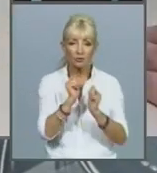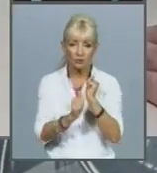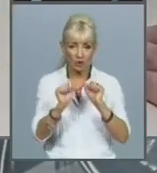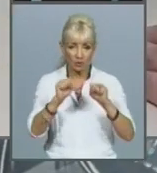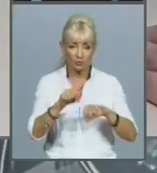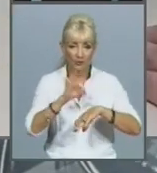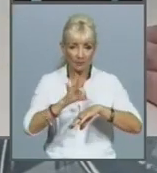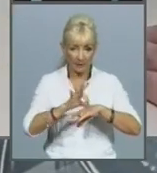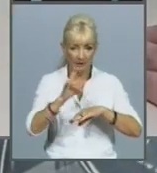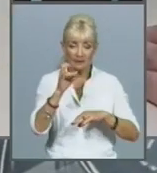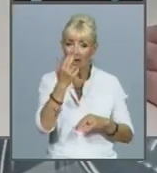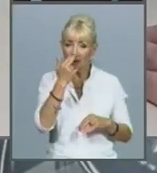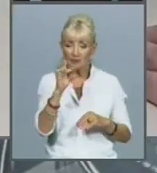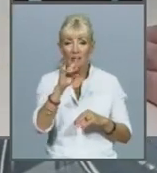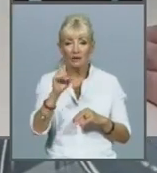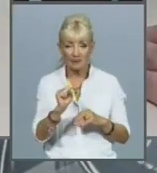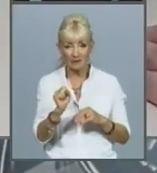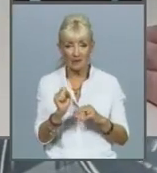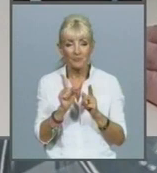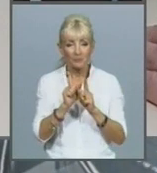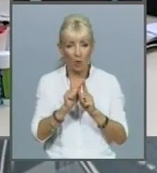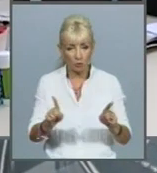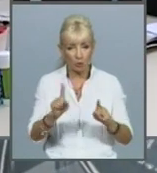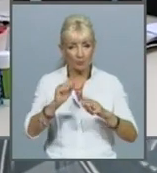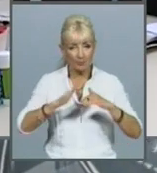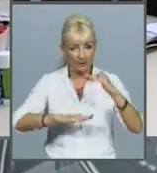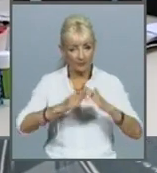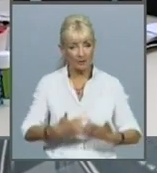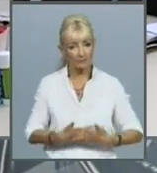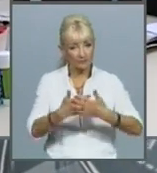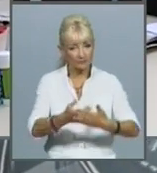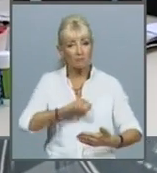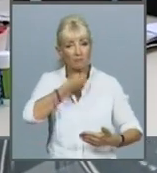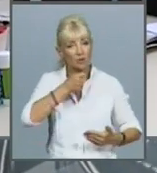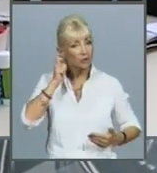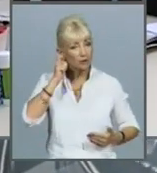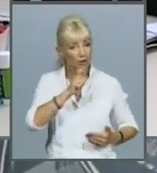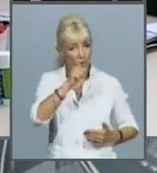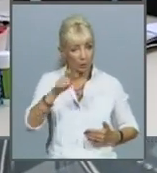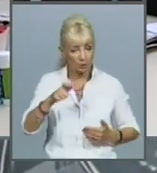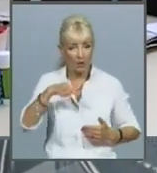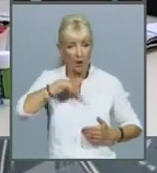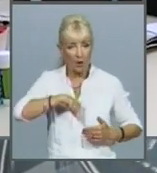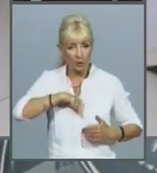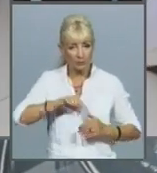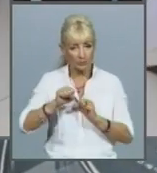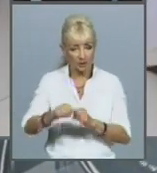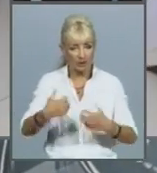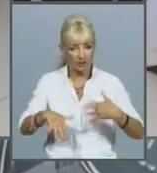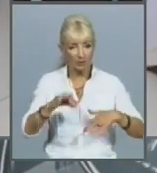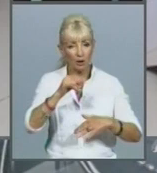можуть захворіти на грип через особливості професії. Вагітні, літні люди, імунітет яких з віком послаблюється, та люди з